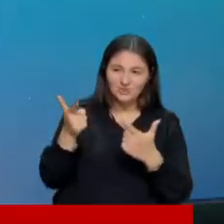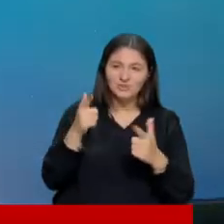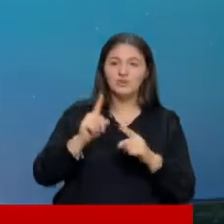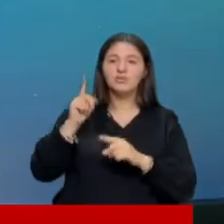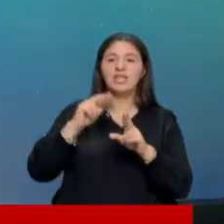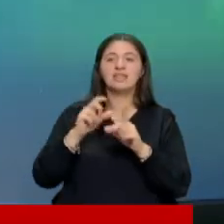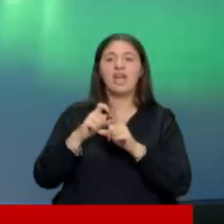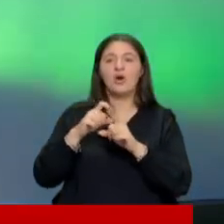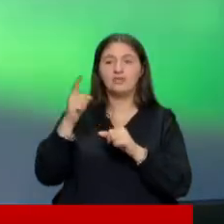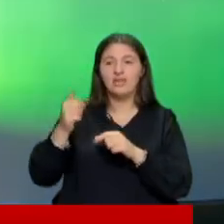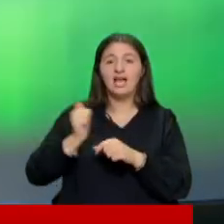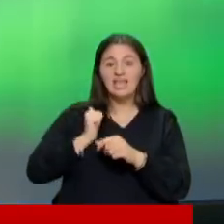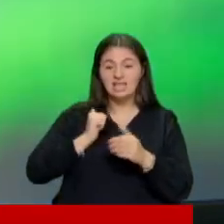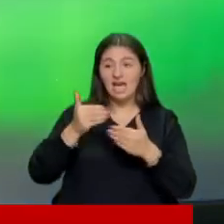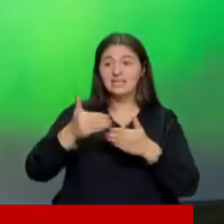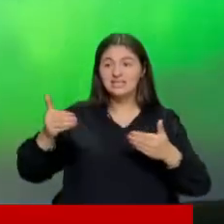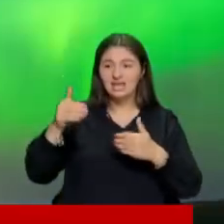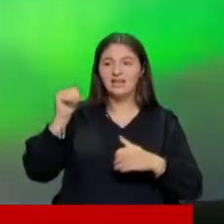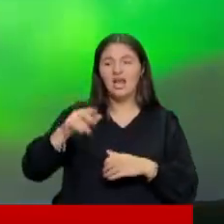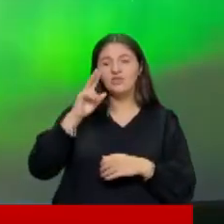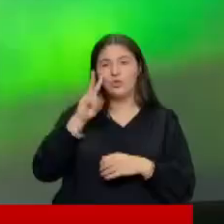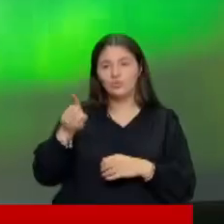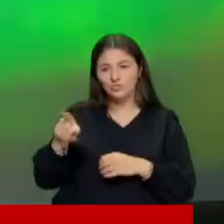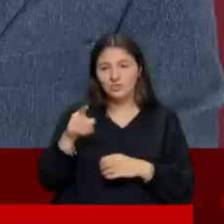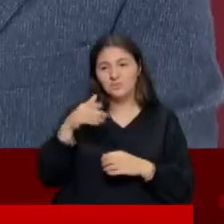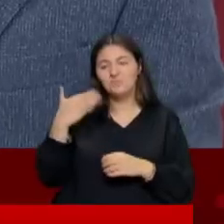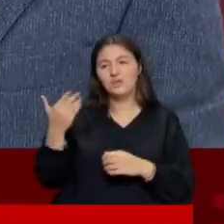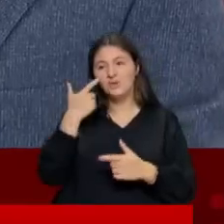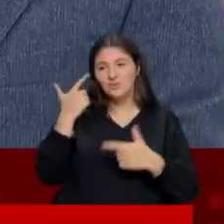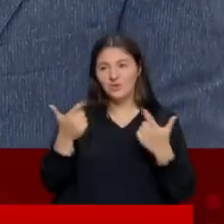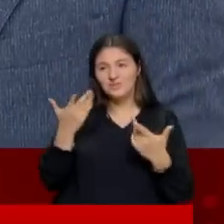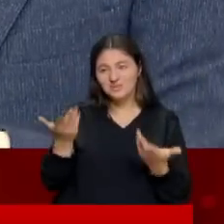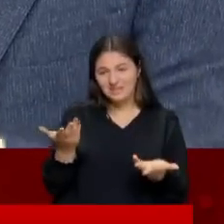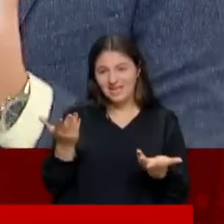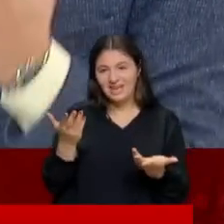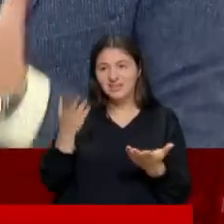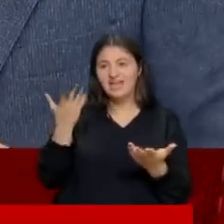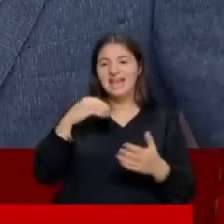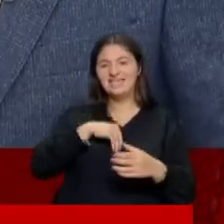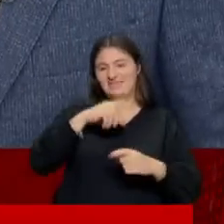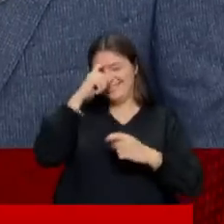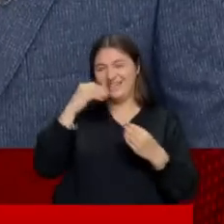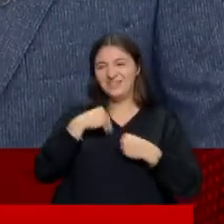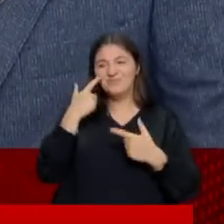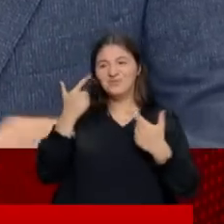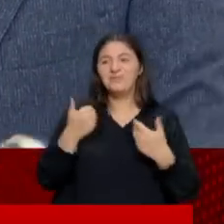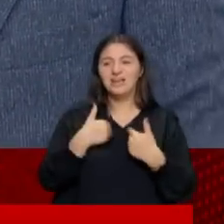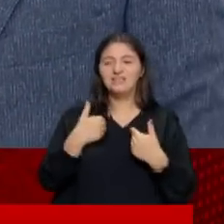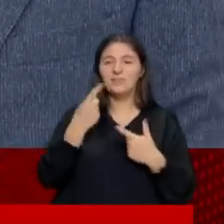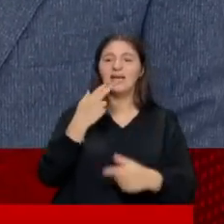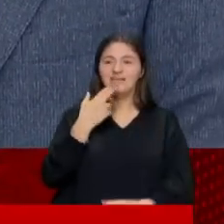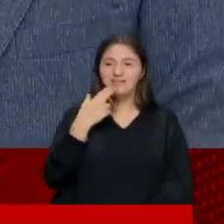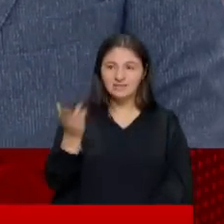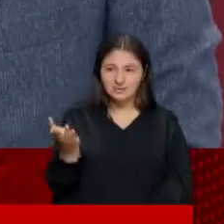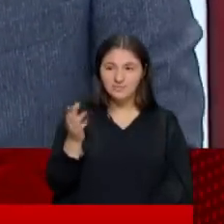lokantada Amerika ve Kanada sınırından gelen görüntüler bir başka görüntüsü ise daha içimizi ısıtacak bir görüntü Bence bir